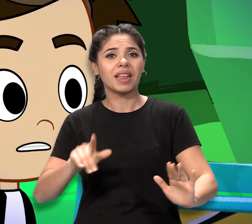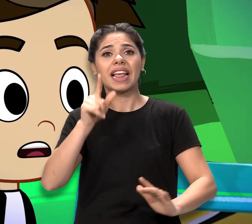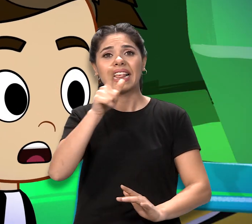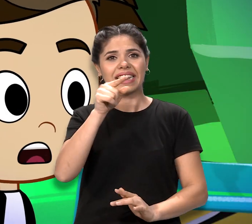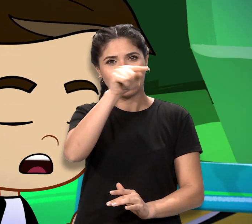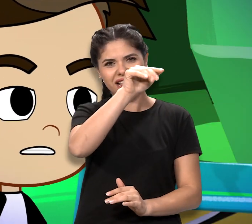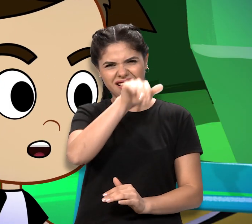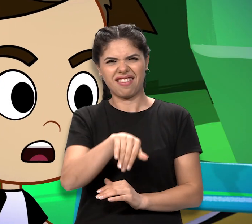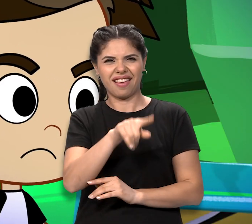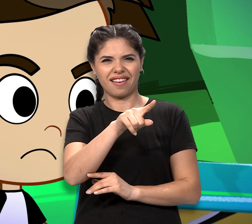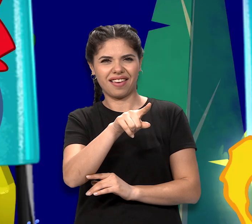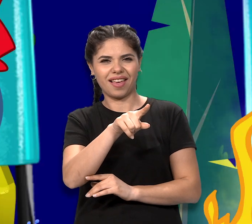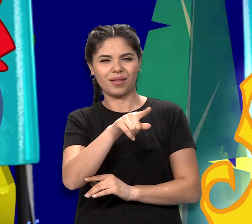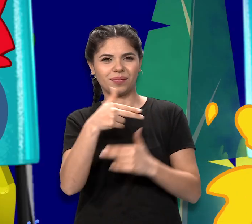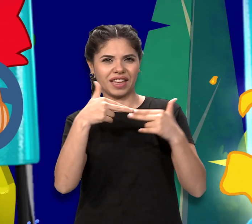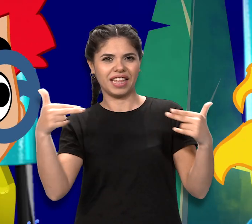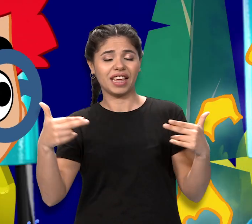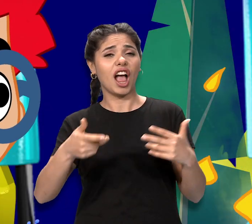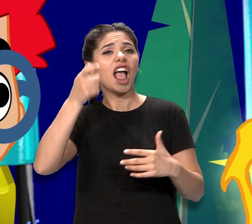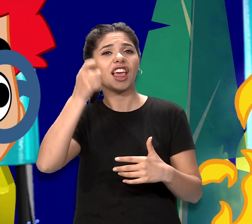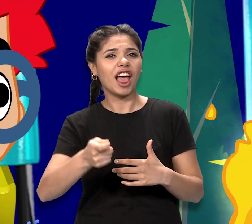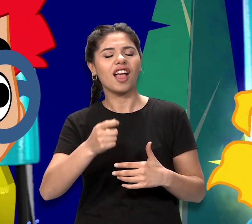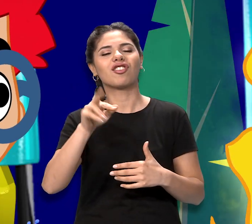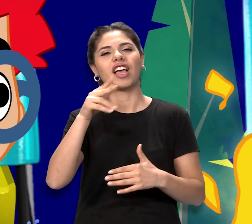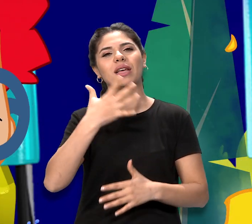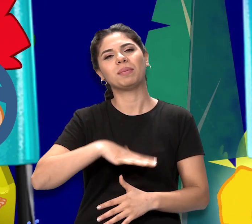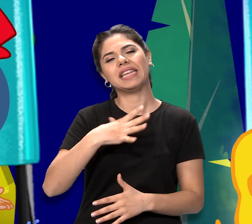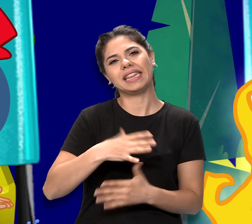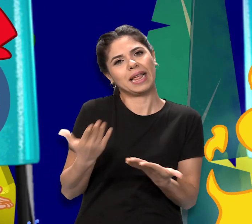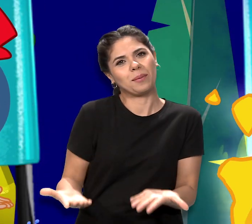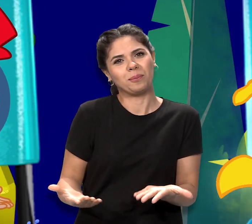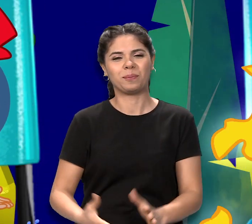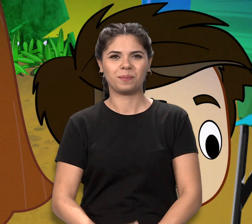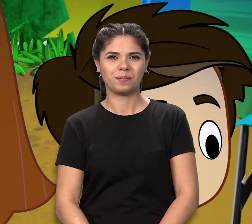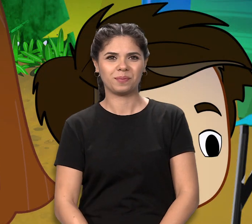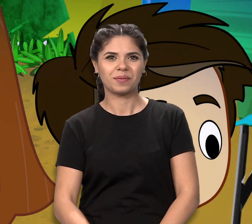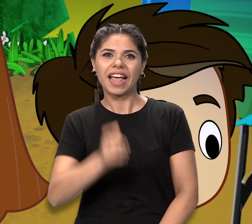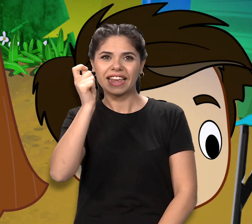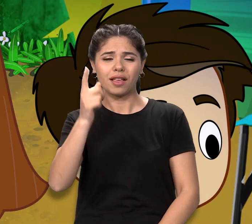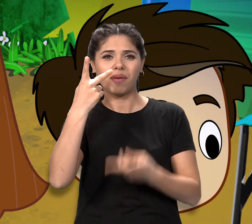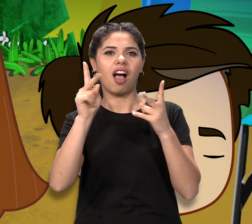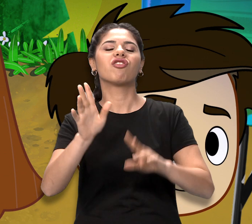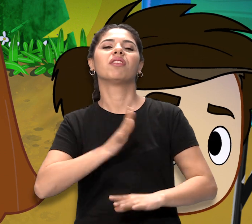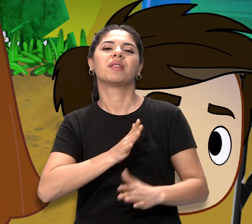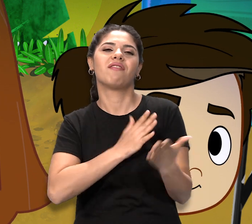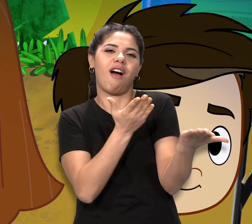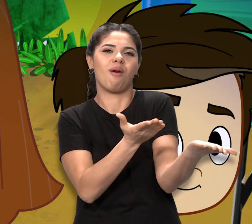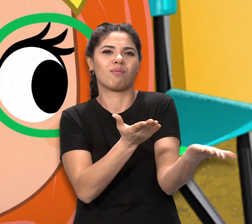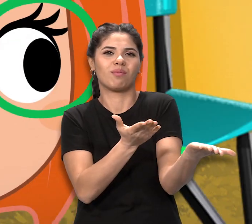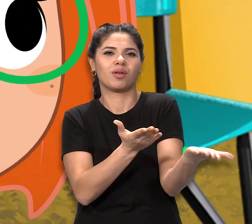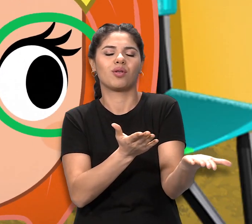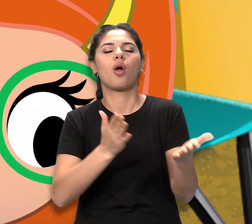Demek sesler senden geliyordu. Hikayeme daha gerçekçi bir hava katmak istemiştim. Gerçekten bir açıklaması